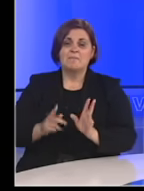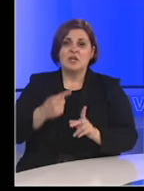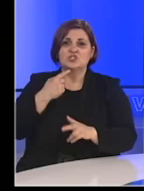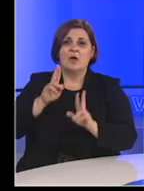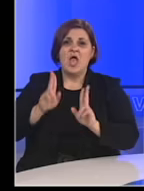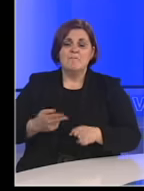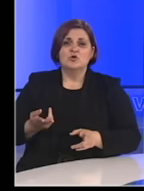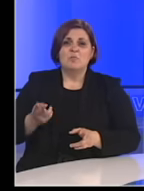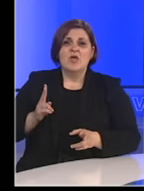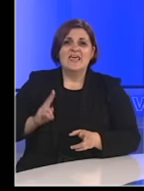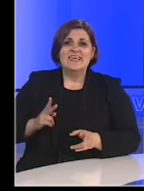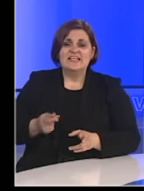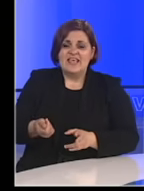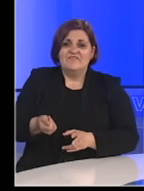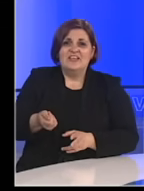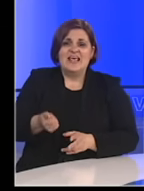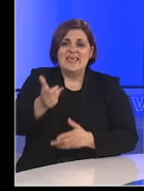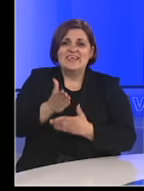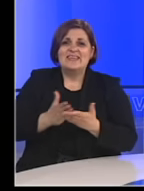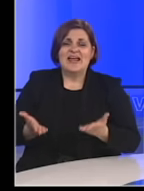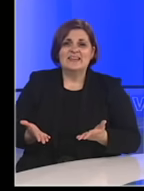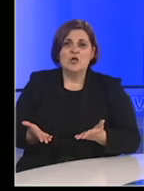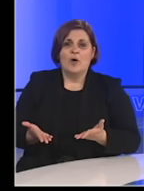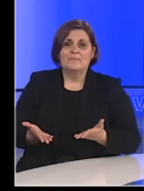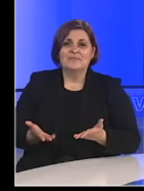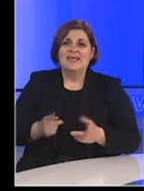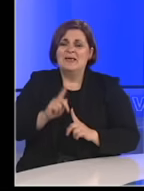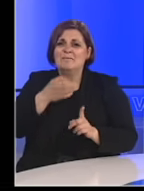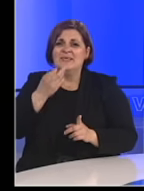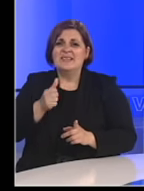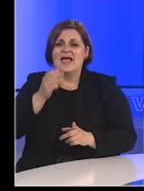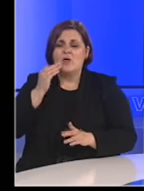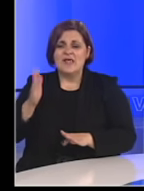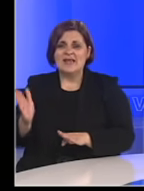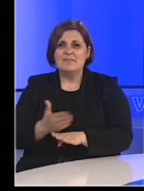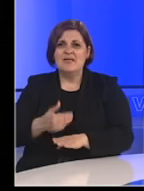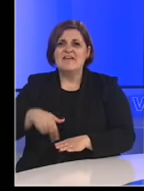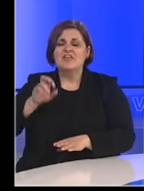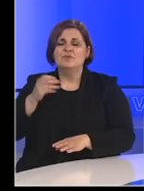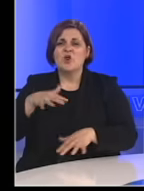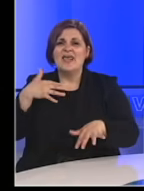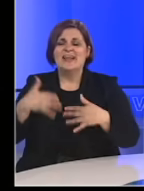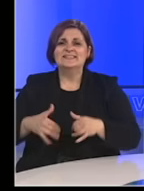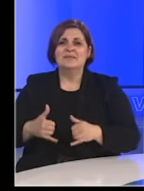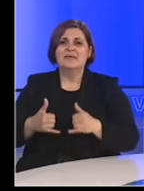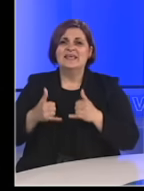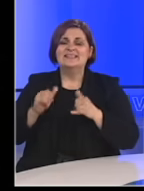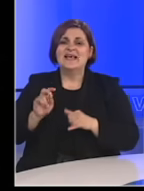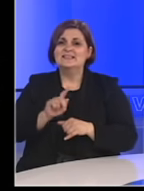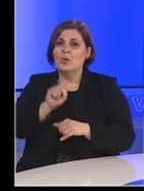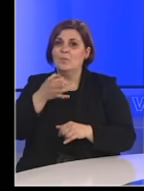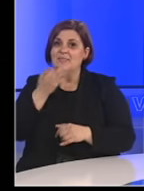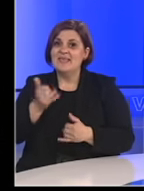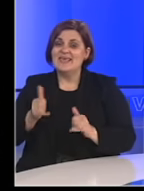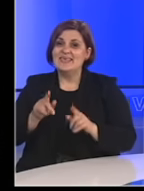možemo izdržati i financijski jedan dio. Sad pitanje, znate kako dani odmiču, veći broj nezaposlenih, sad sve dovodi su pitanje da